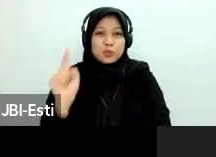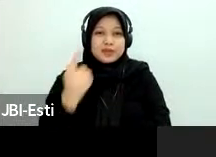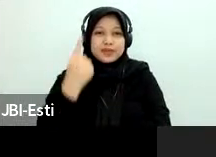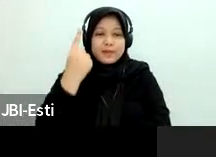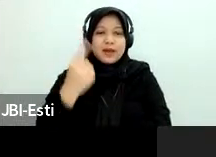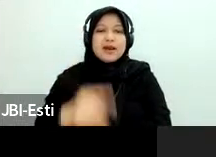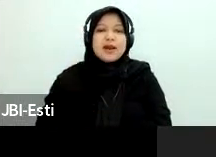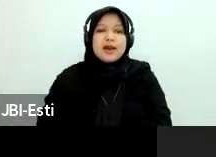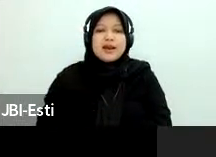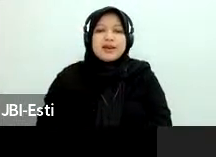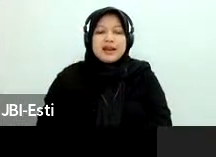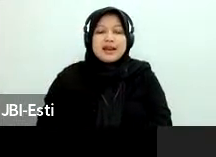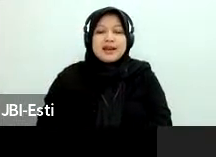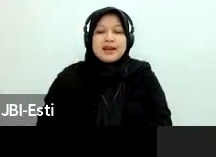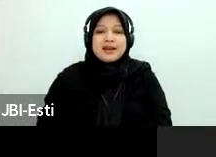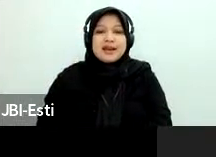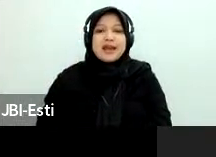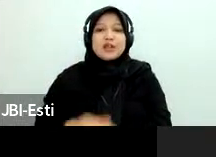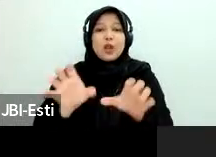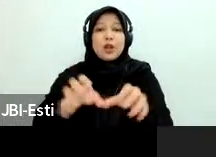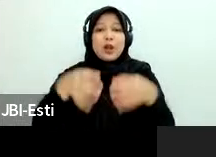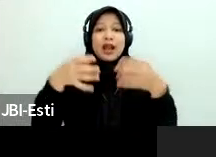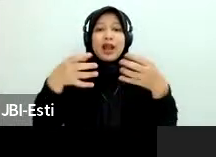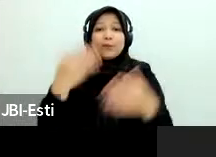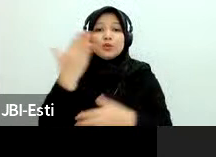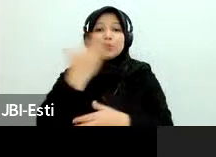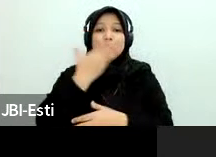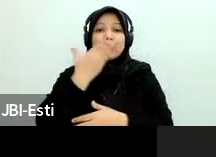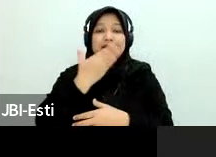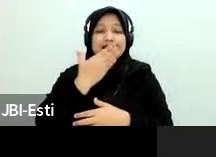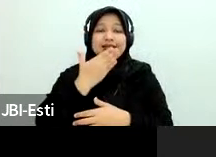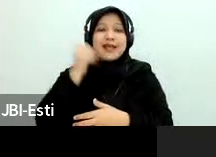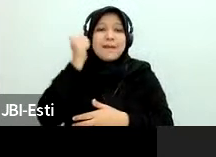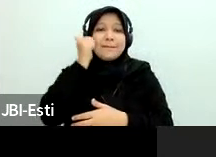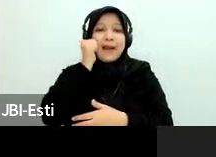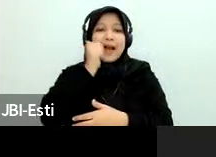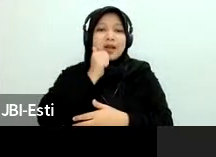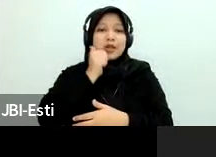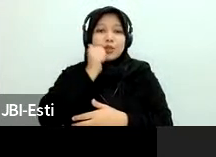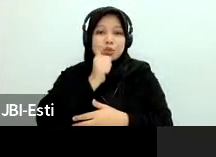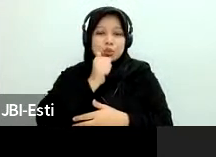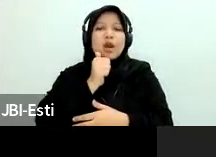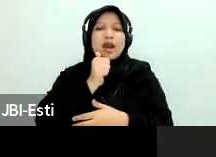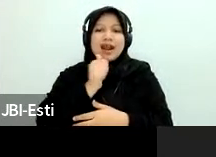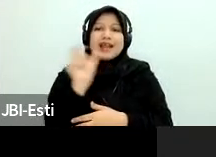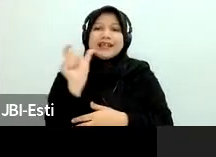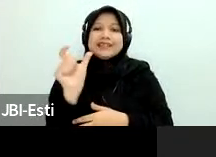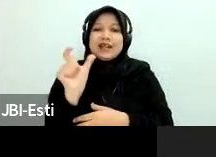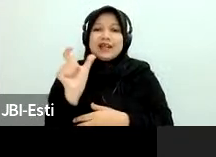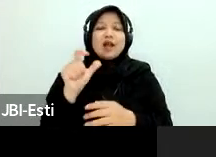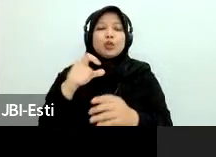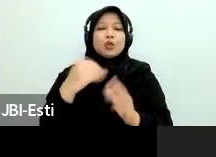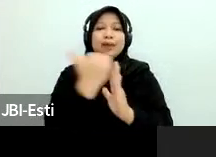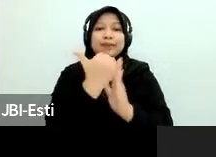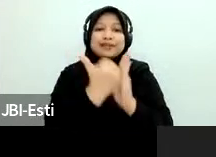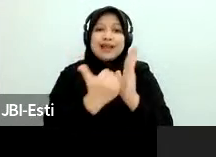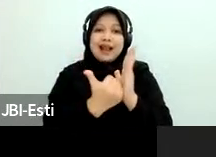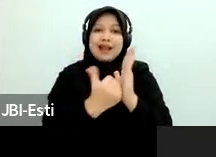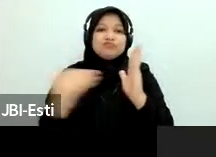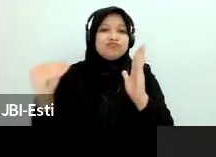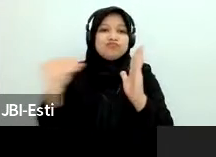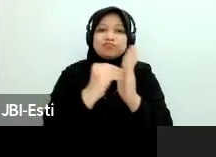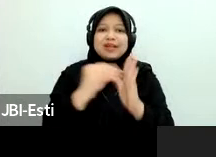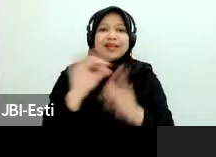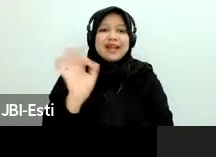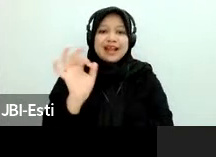ada dalam kamus bahasa Melayu Ambon tetapi ada pada kata bijak dan